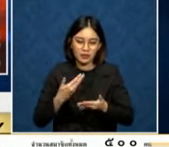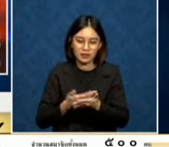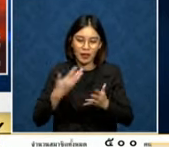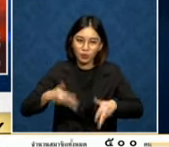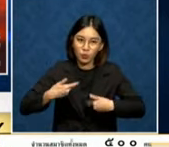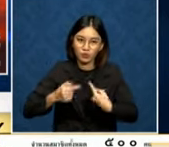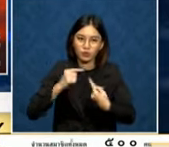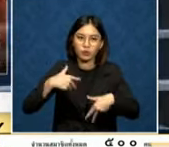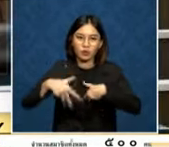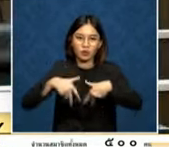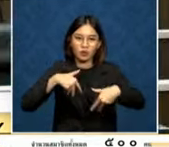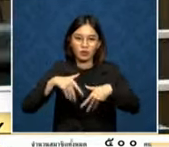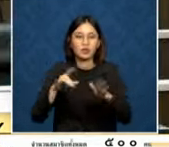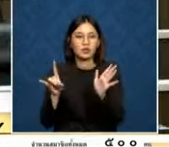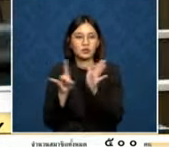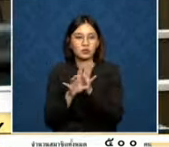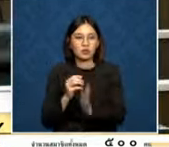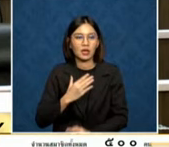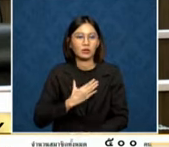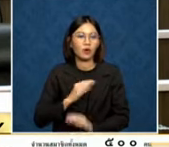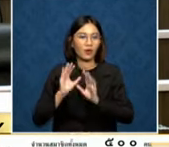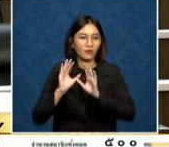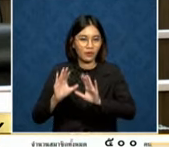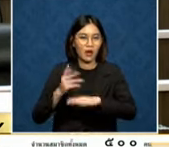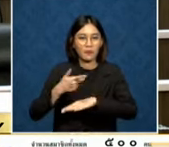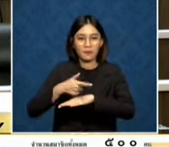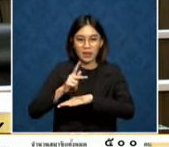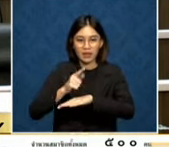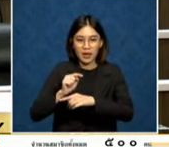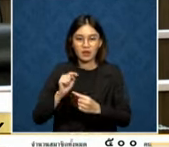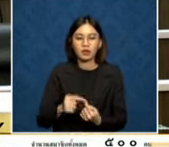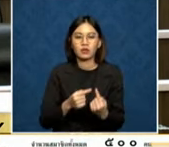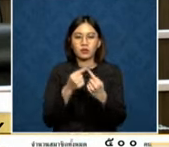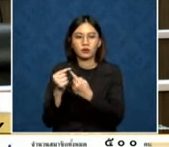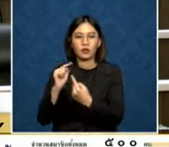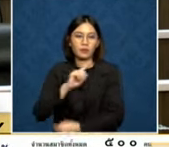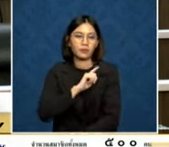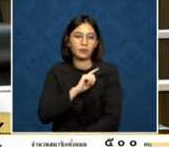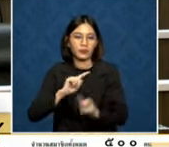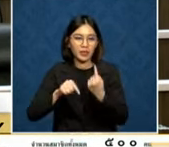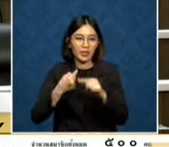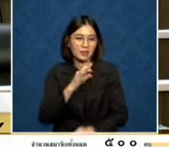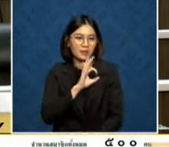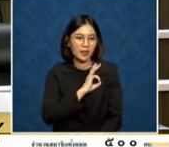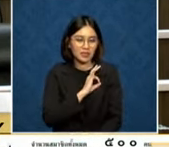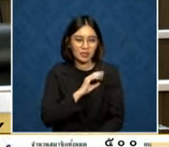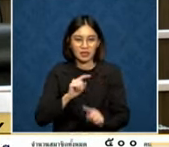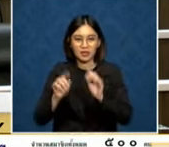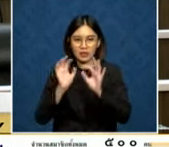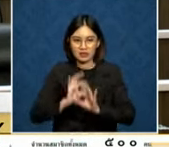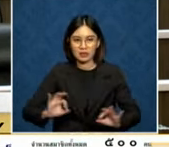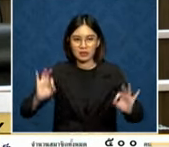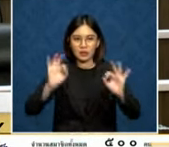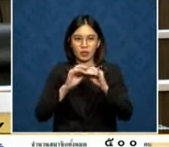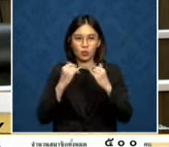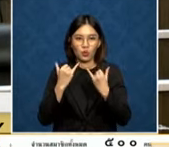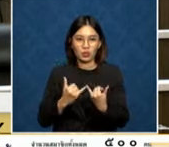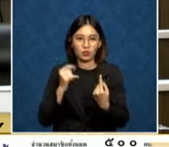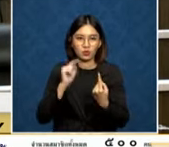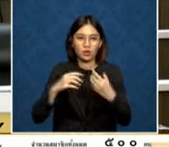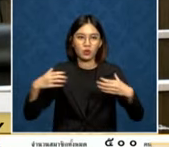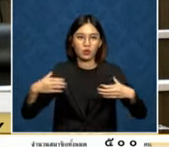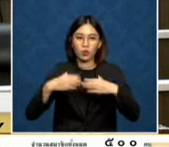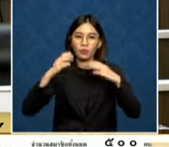ค่ะสุดท้ายนี้นะคะดิฉันขอฝากท่านประธานค่ะผ่านไปยังเพื่อนสมาชิกสิ่งสำคัญที่สุดในวันนี้คือการที่